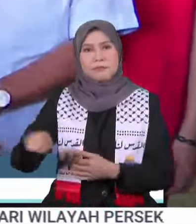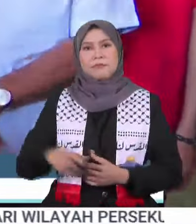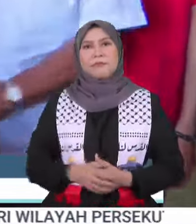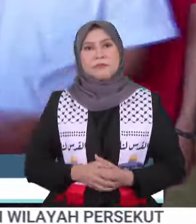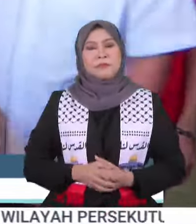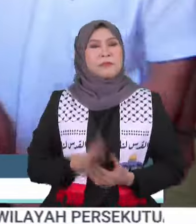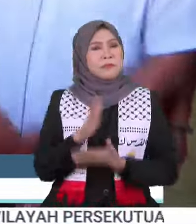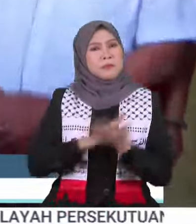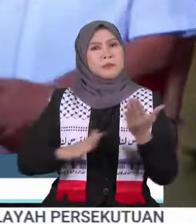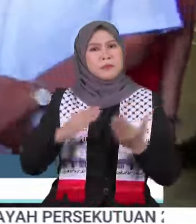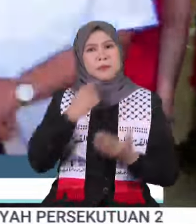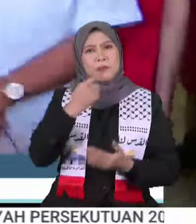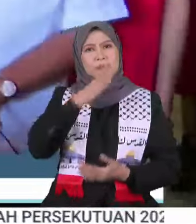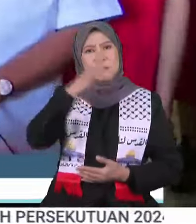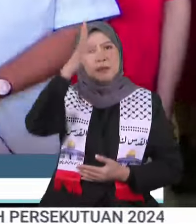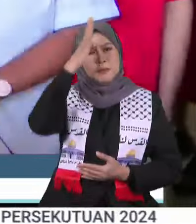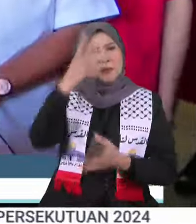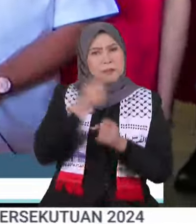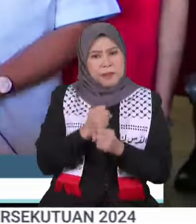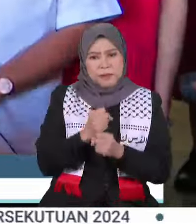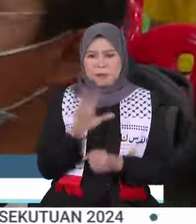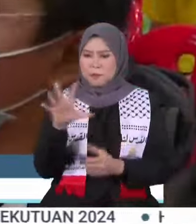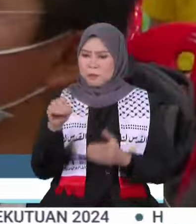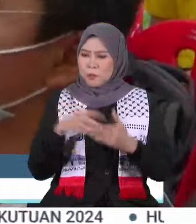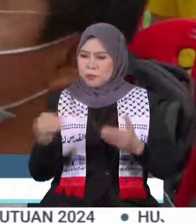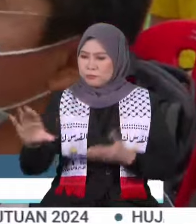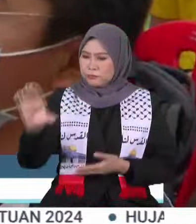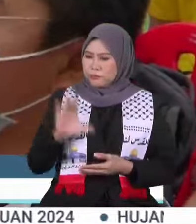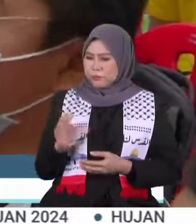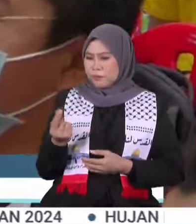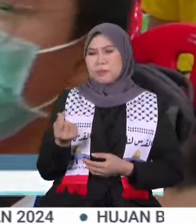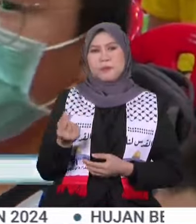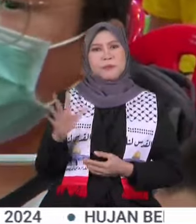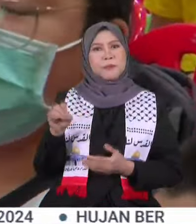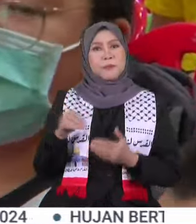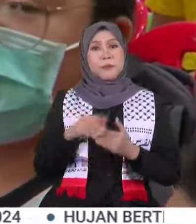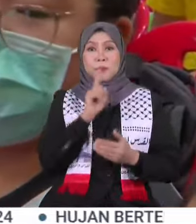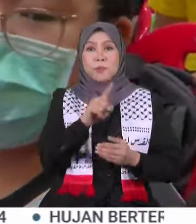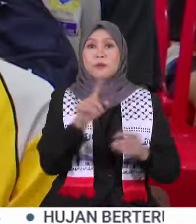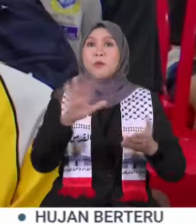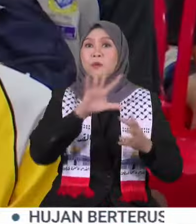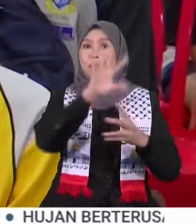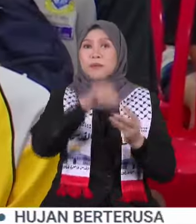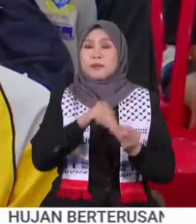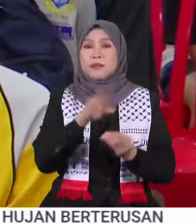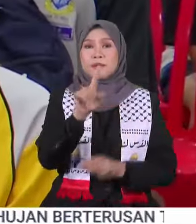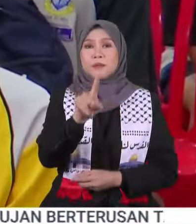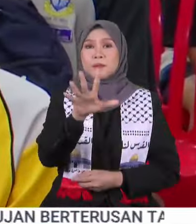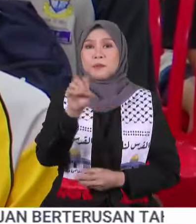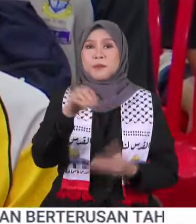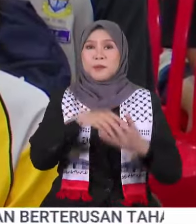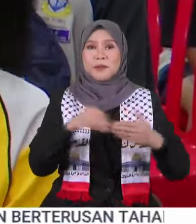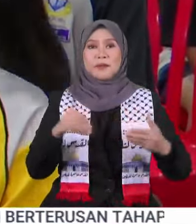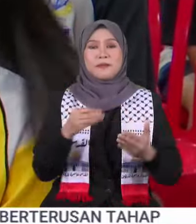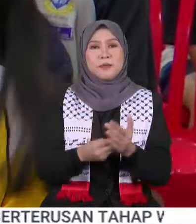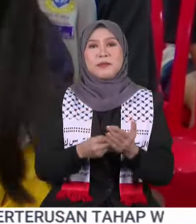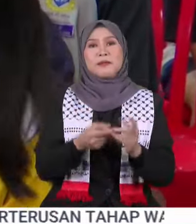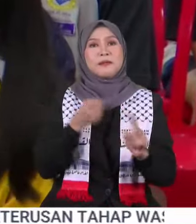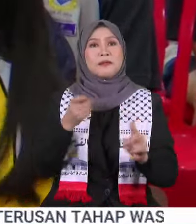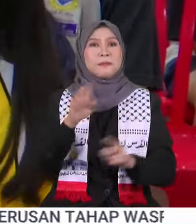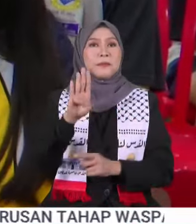melaporkan dakwaan terdapat ibu bapa hanya mendapat RM50 daripada keseluruhan RM150 yang diperuntukkan bagi